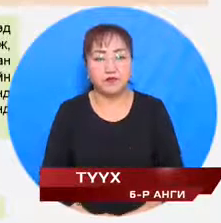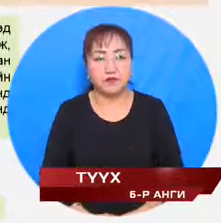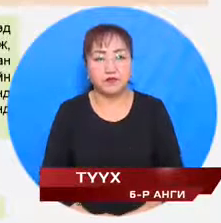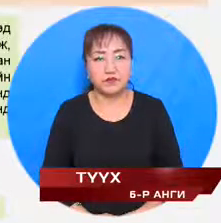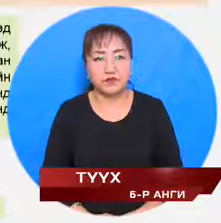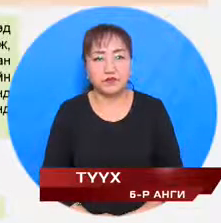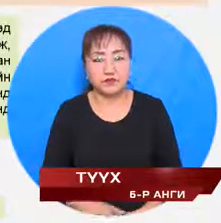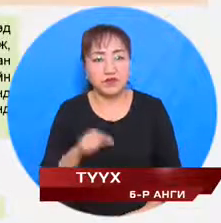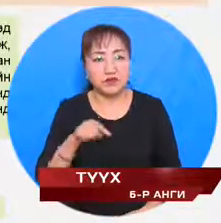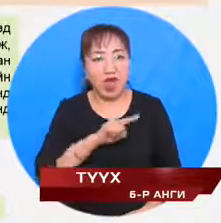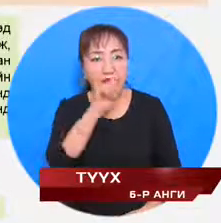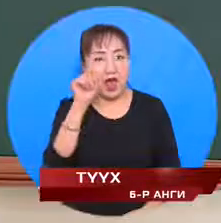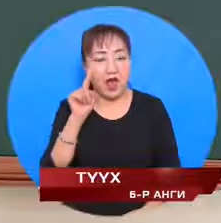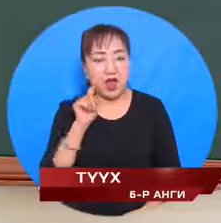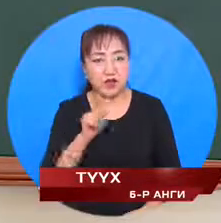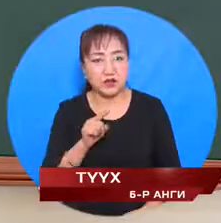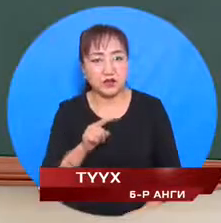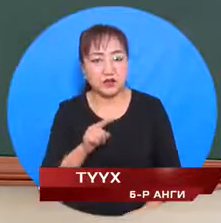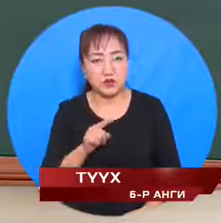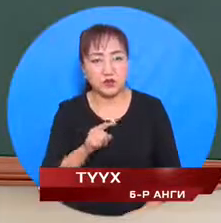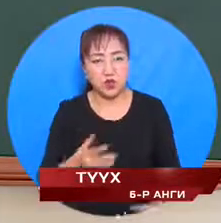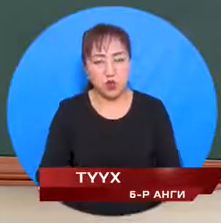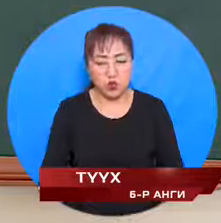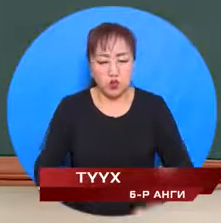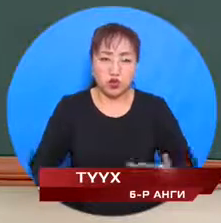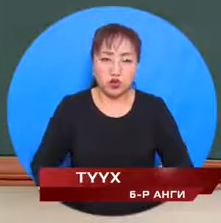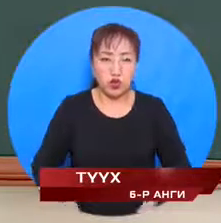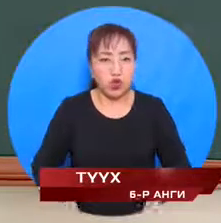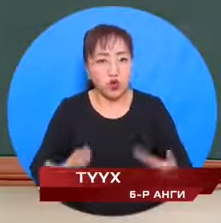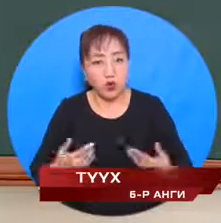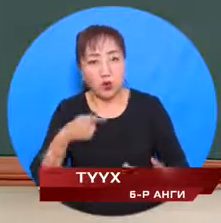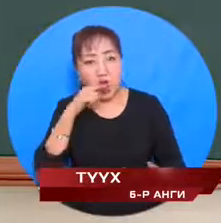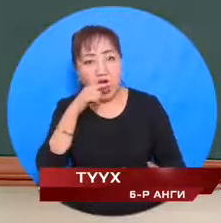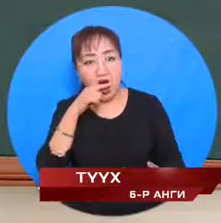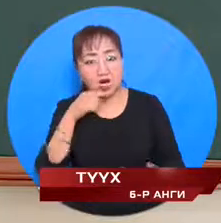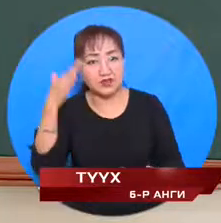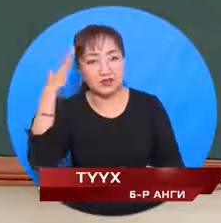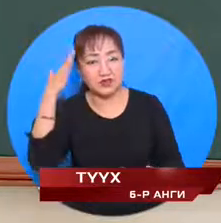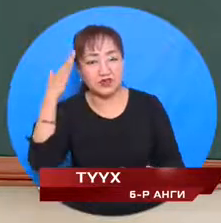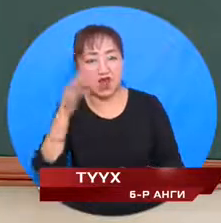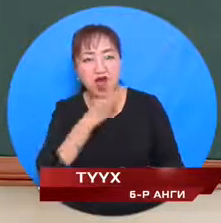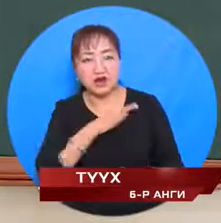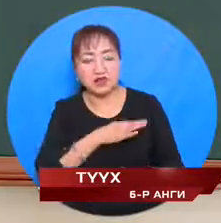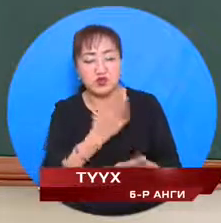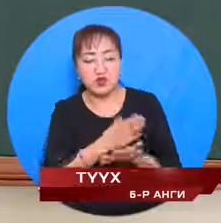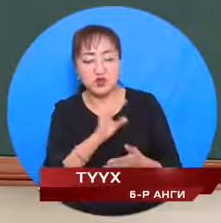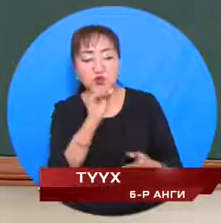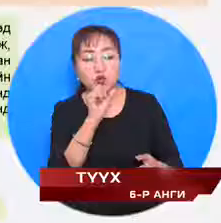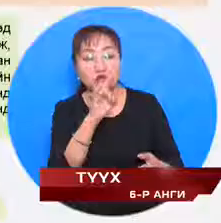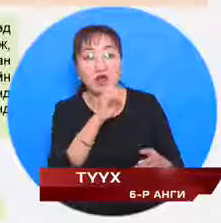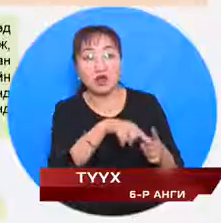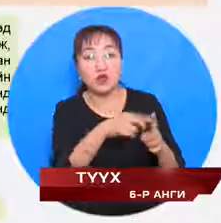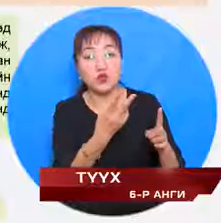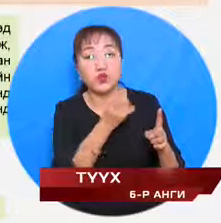Тэгэхээр энэ асуултын хүрээнд бол хүнд буюу хөнгөн морин цэргийг одоо ашиглаж байсан нь Жужааны үеийн цэргийн зохион байгуулалтын хамгийн гол зүйл байсан юм а